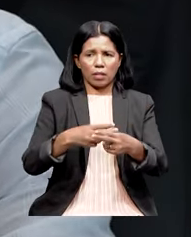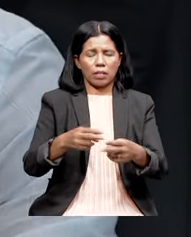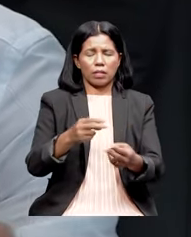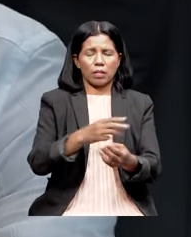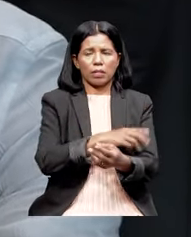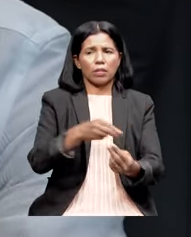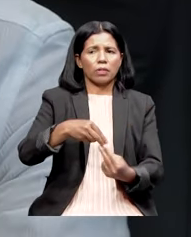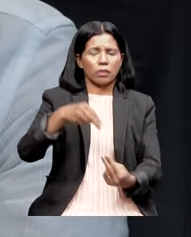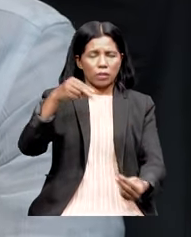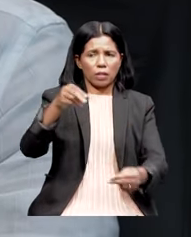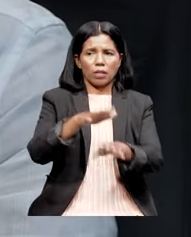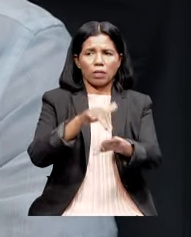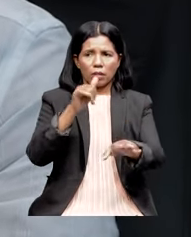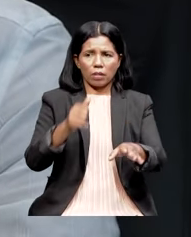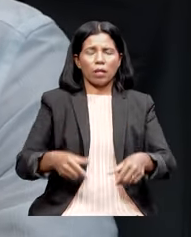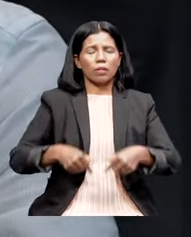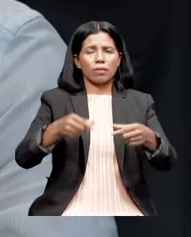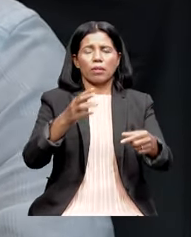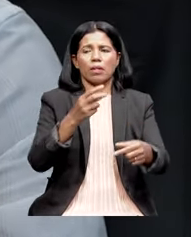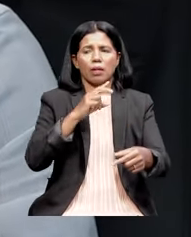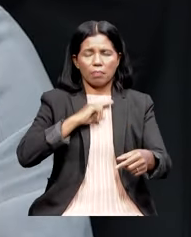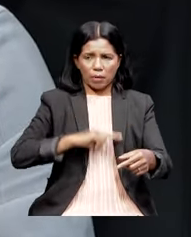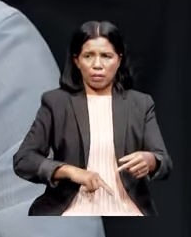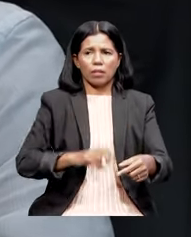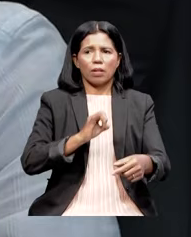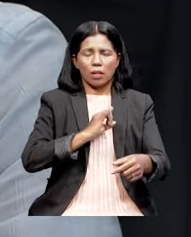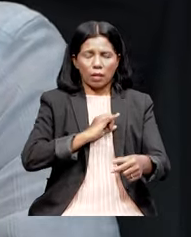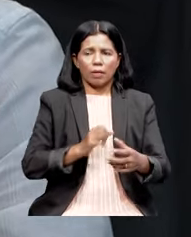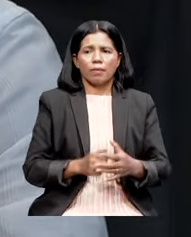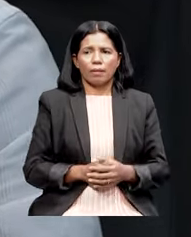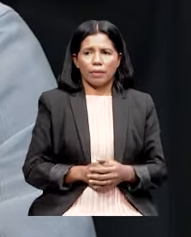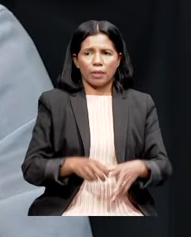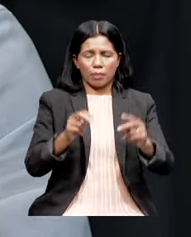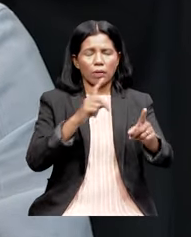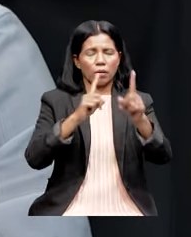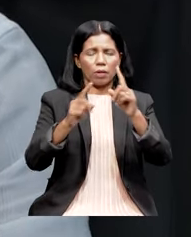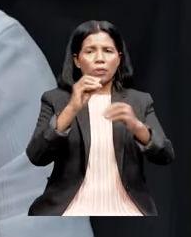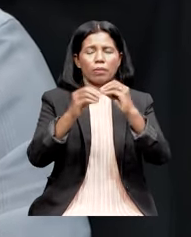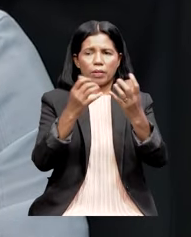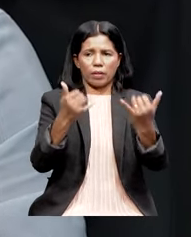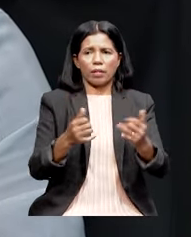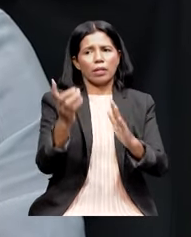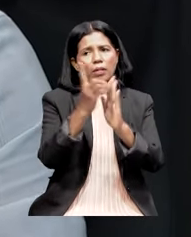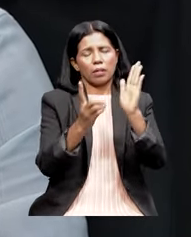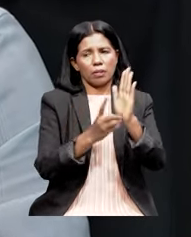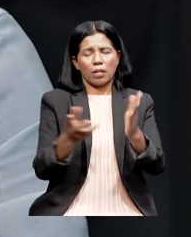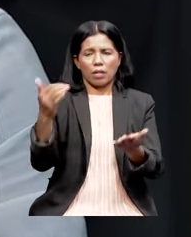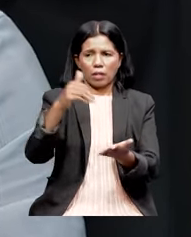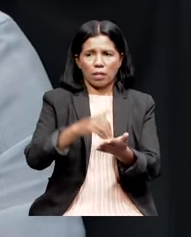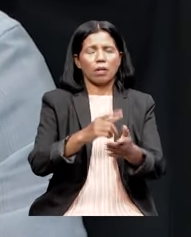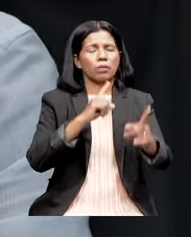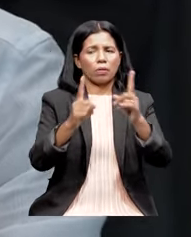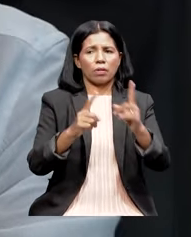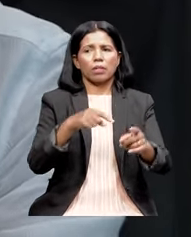buat siluk tuan mah afeta ni lah tuan lah itu ni mah bahau ni hau kestiona itu ang masih darus ni mah jatuh hau kestiona ni